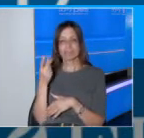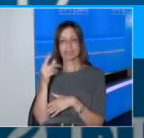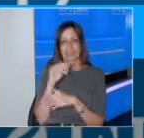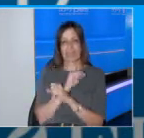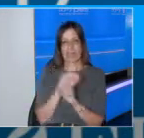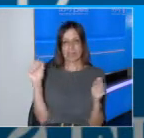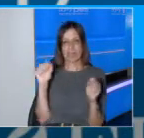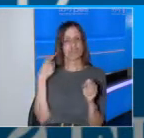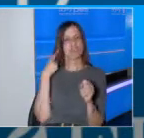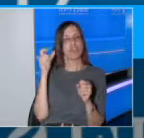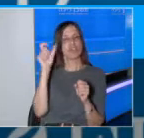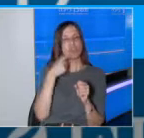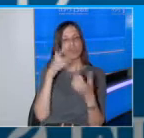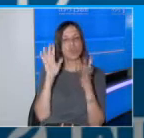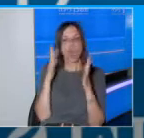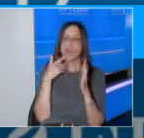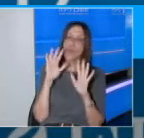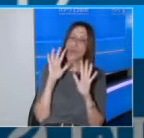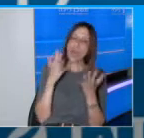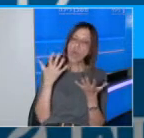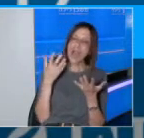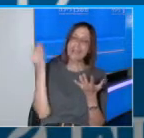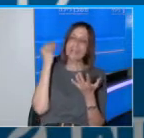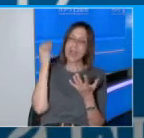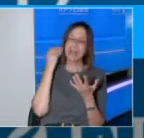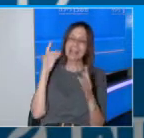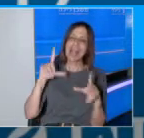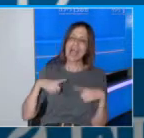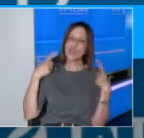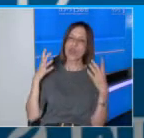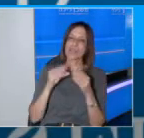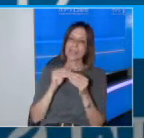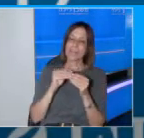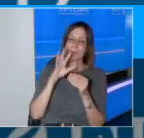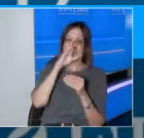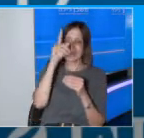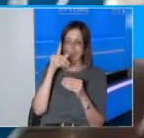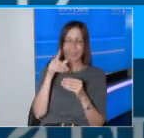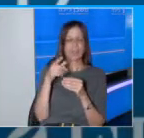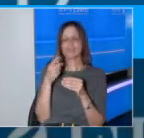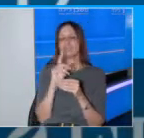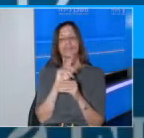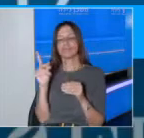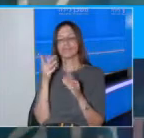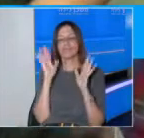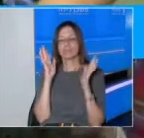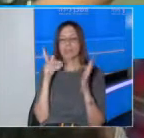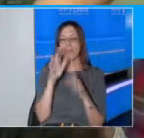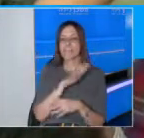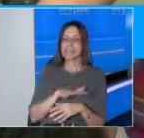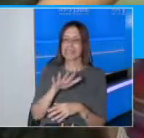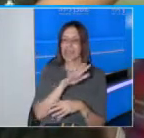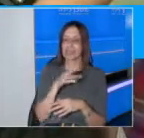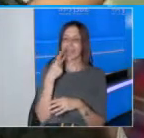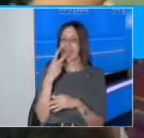אנשים נורא, אומרים, אולי נלמד לחיות עם איראן כמדינת סף גרעינית, זה רע מאוד, המזרח התיכון כולו, העולם